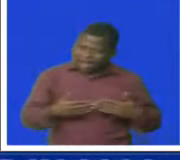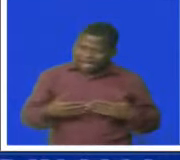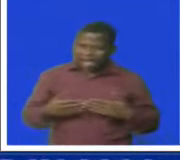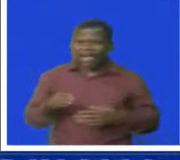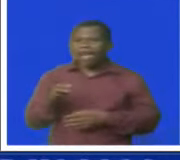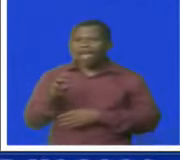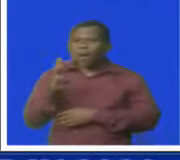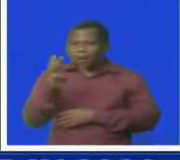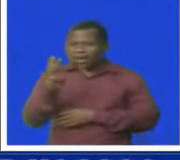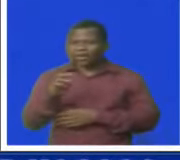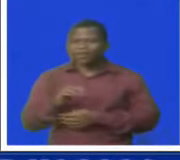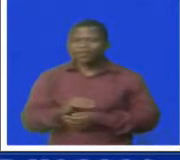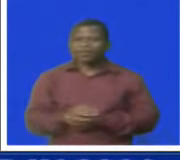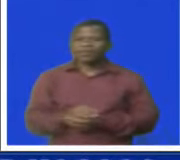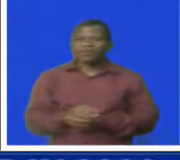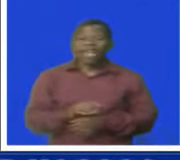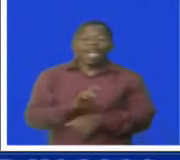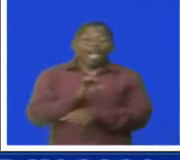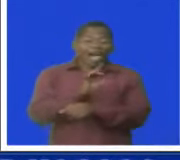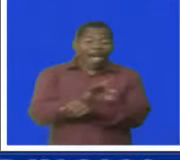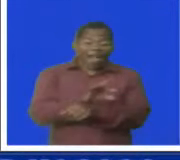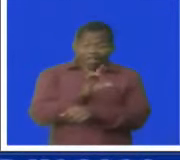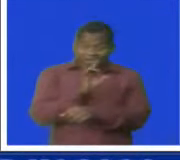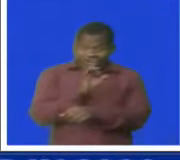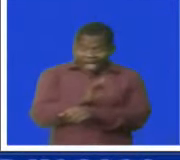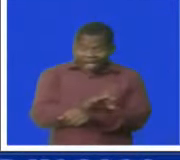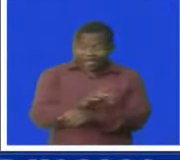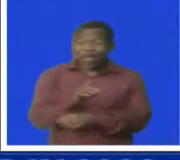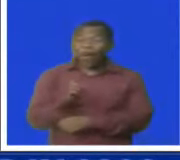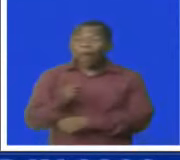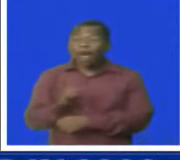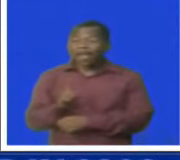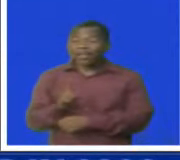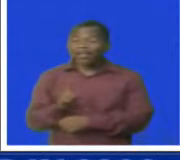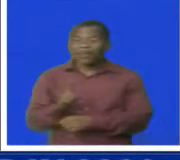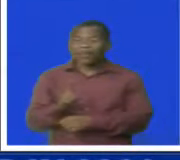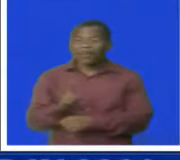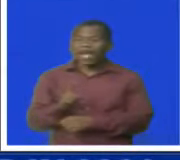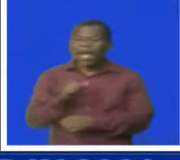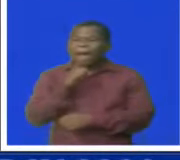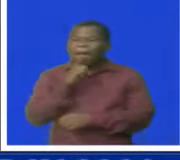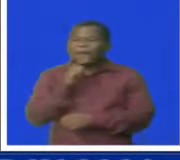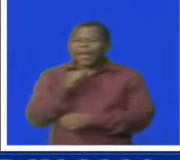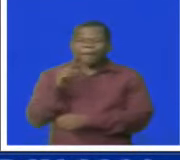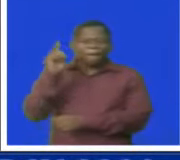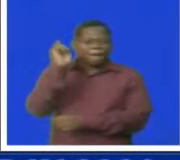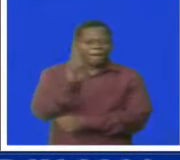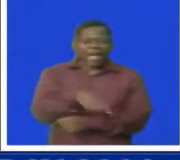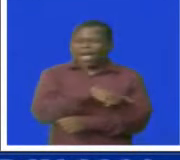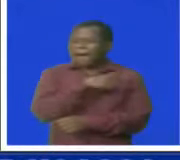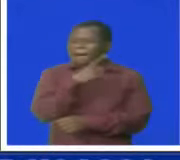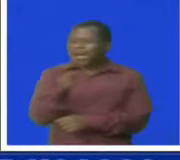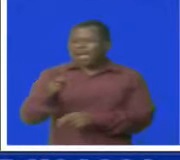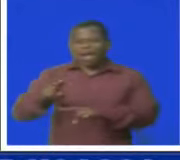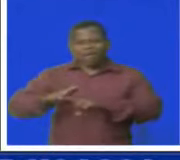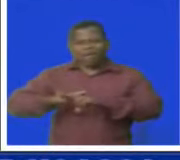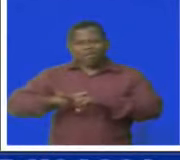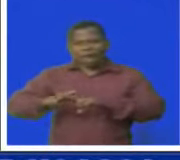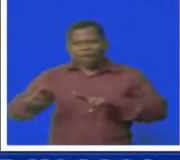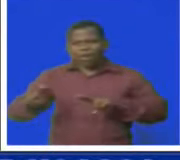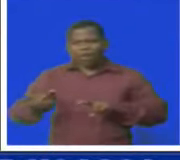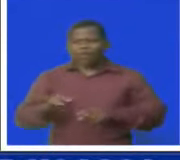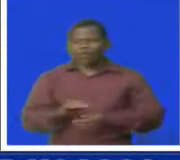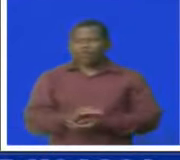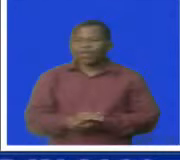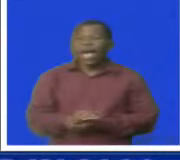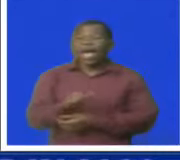ayiwakhi umuti kodwa kufanele kube nekukhulumisana emakhaya. Emadvodza akhuthatiwe ke nekuthi akahambe